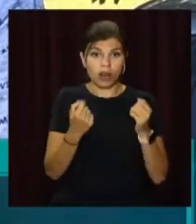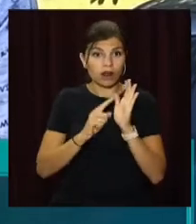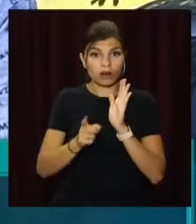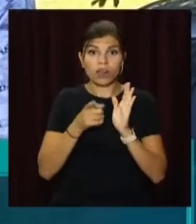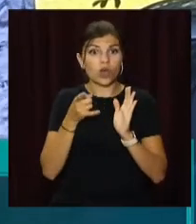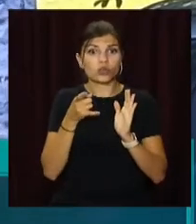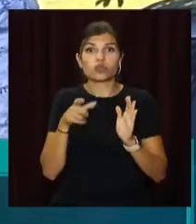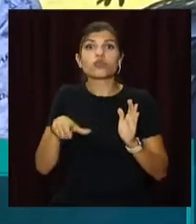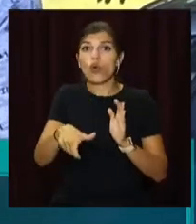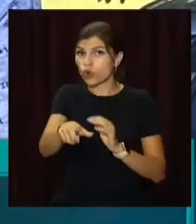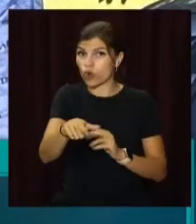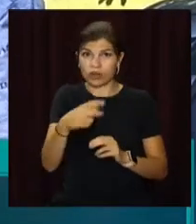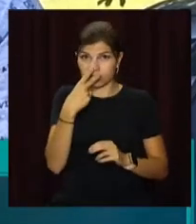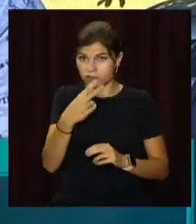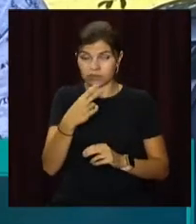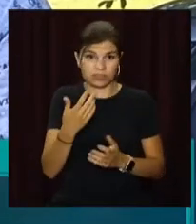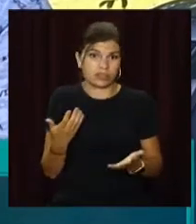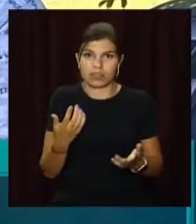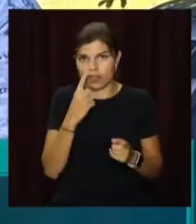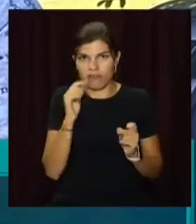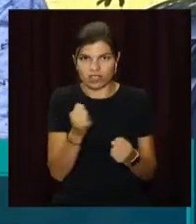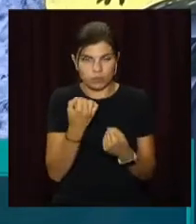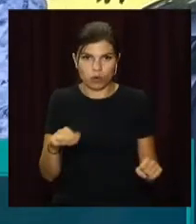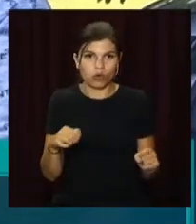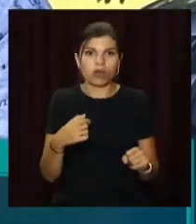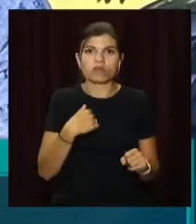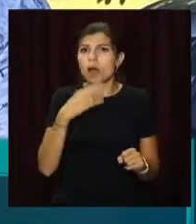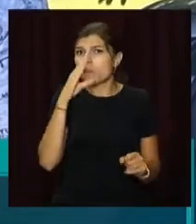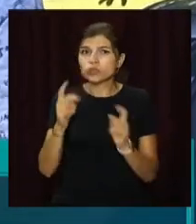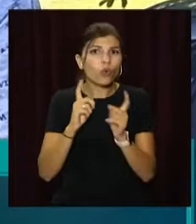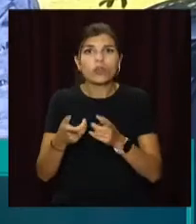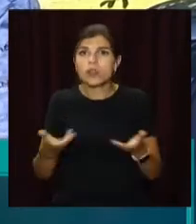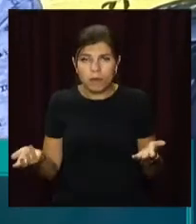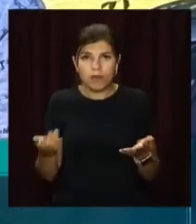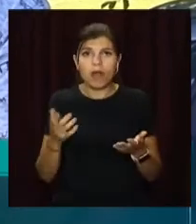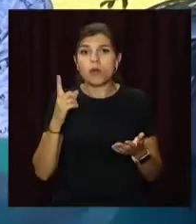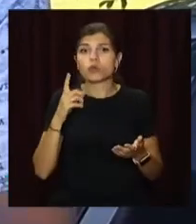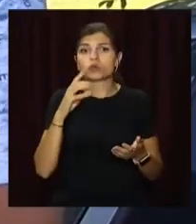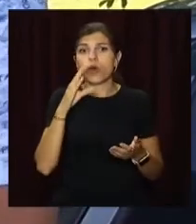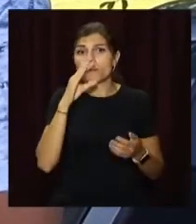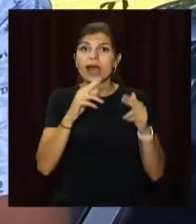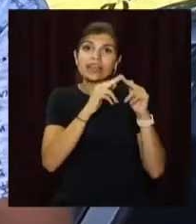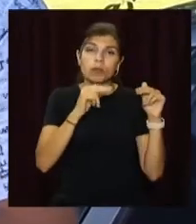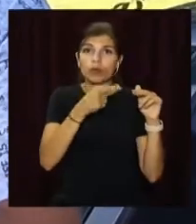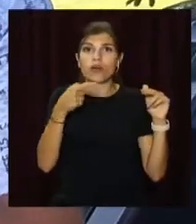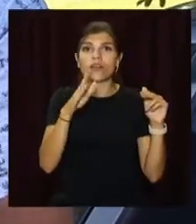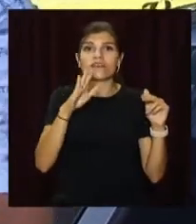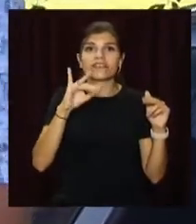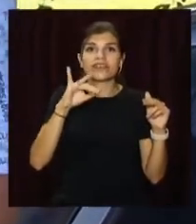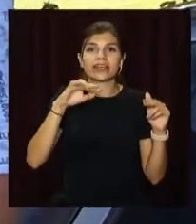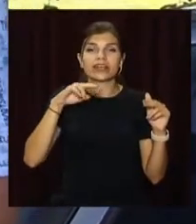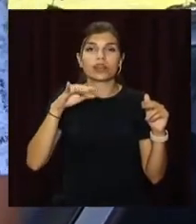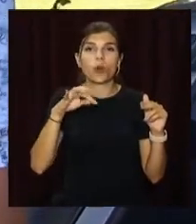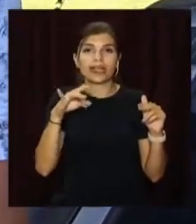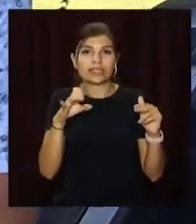було взагалі. Це неможливо. У нас і маршрутки ж не ходять. Був маршрут Дніпропетровськ-Вільногірськ.